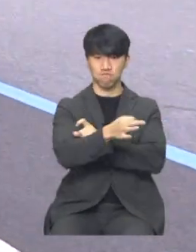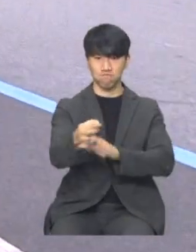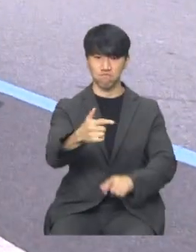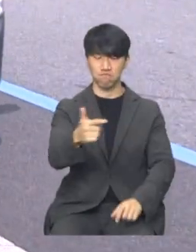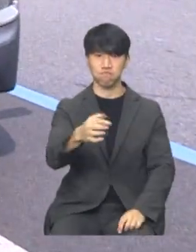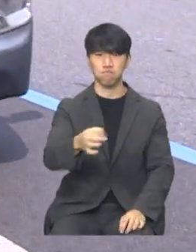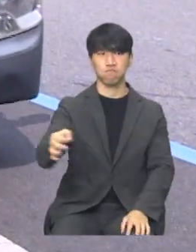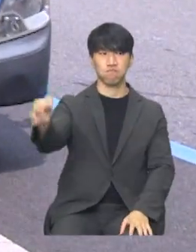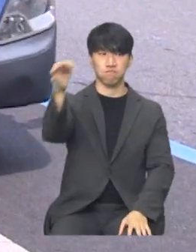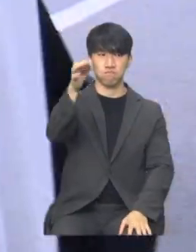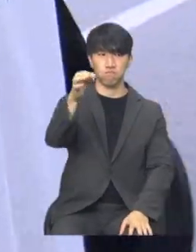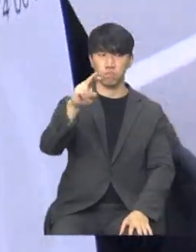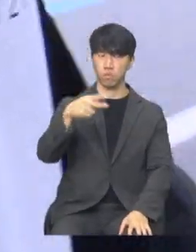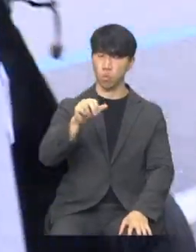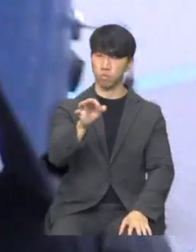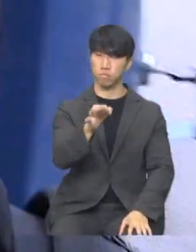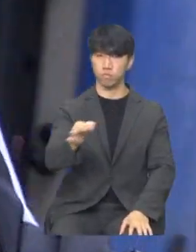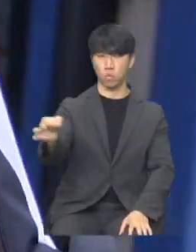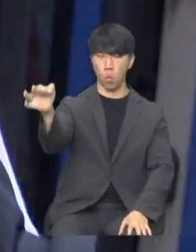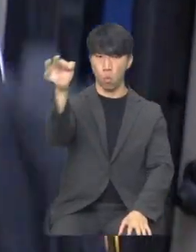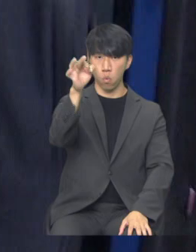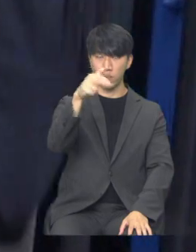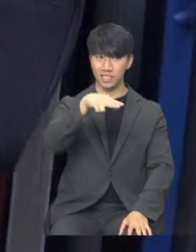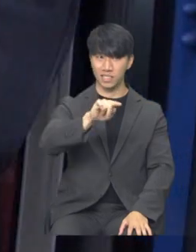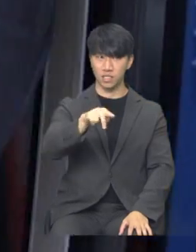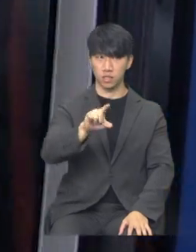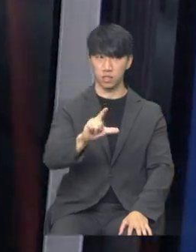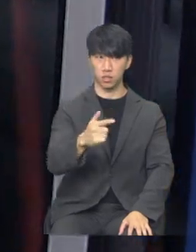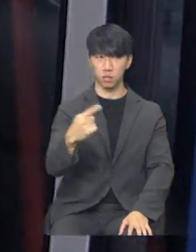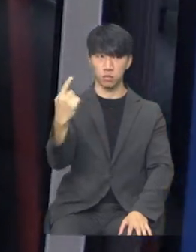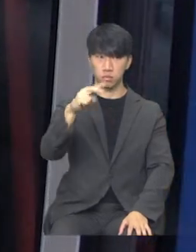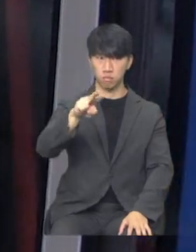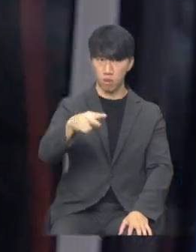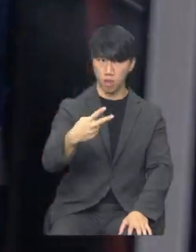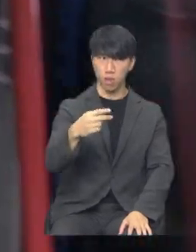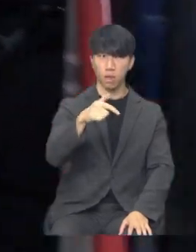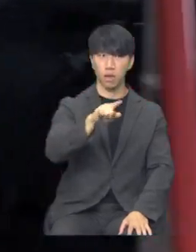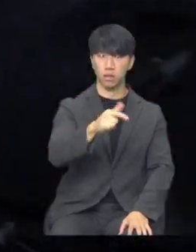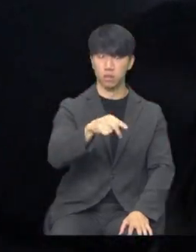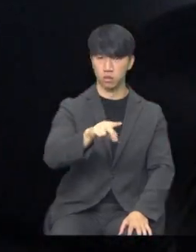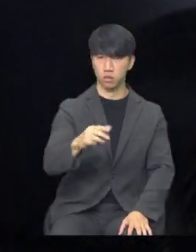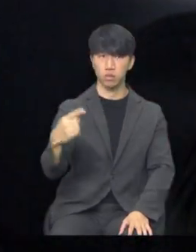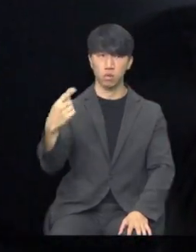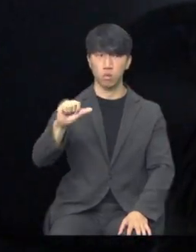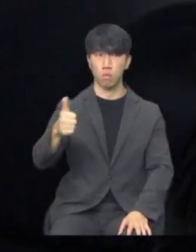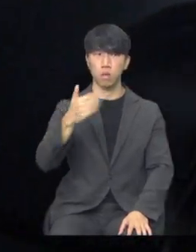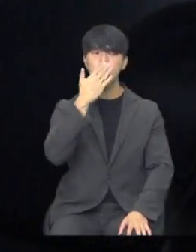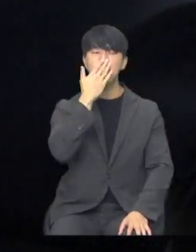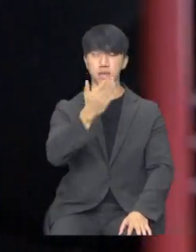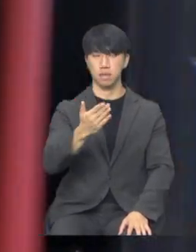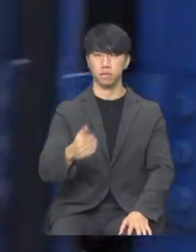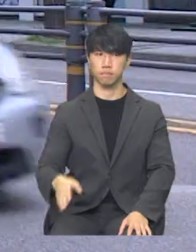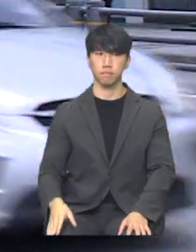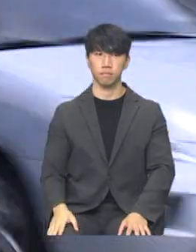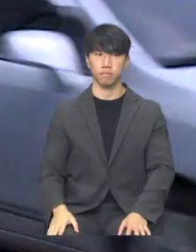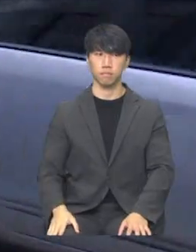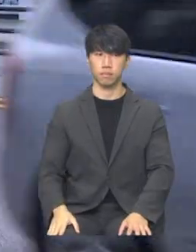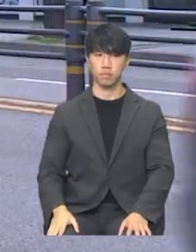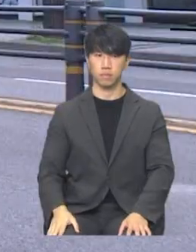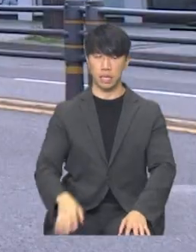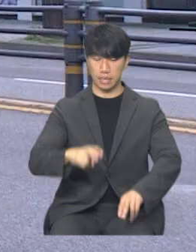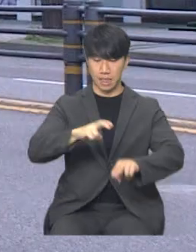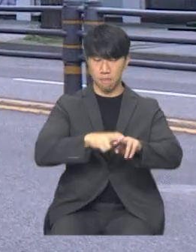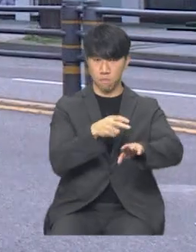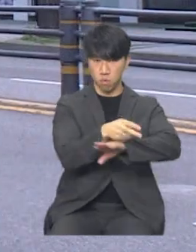시내버스는 250원이 오릅니다. 지선형은 1,200원, 간선형은 1,500원을 내야 탈 수 있습니다.